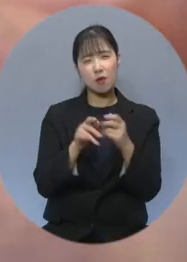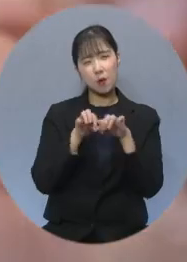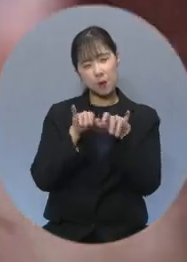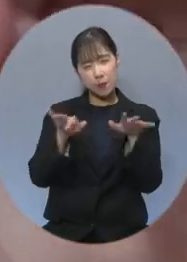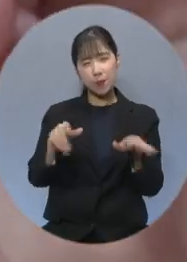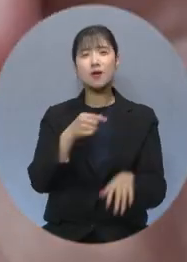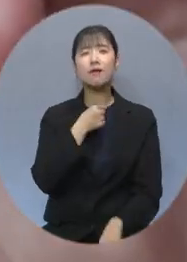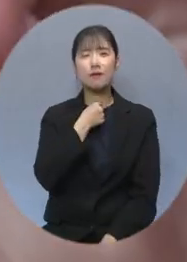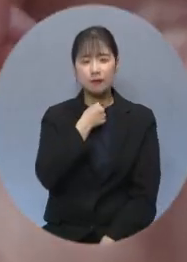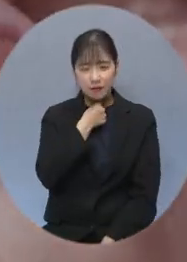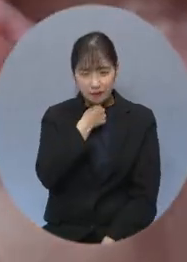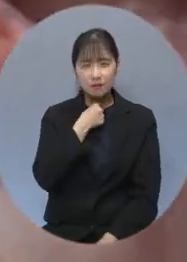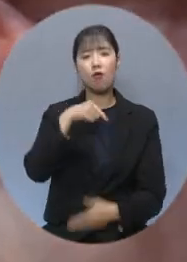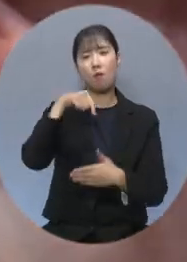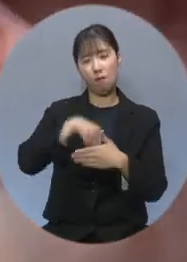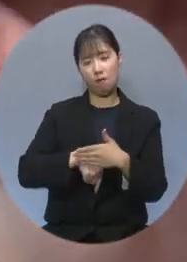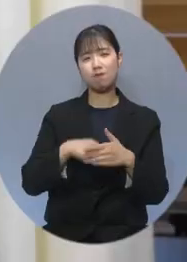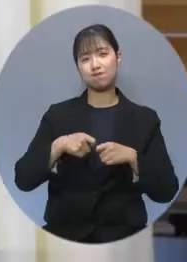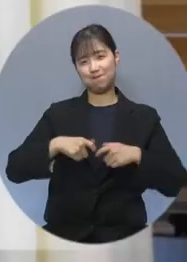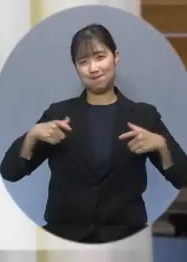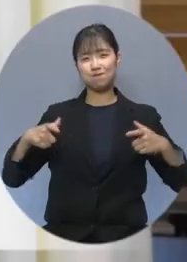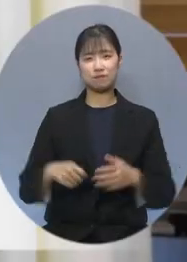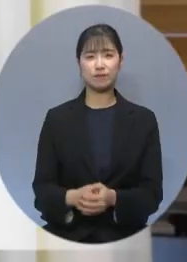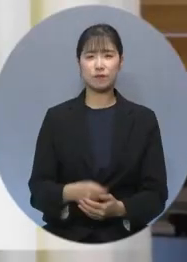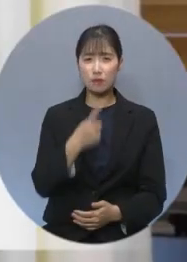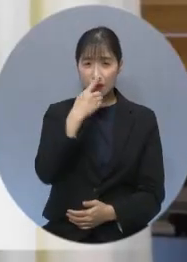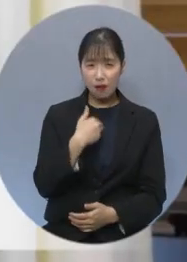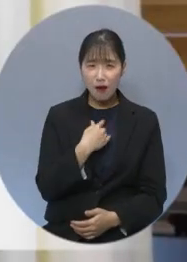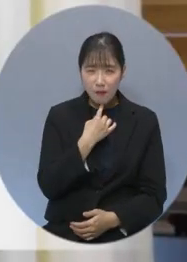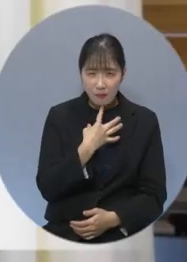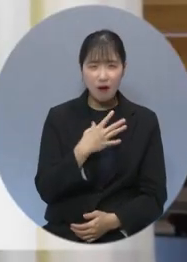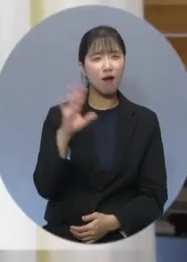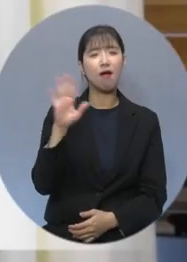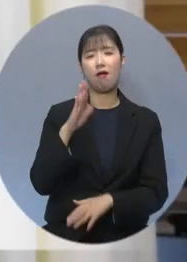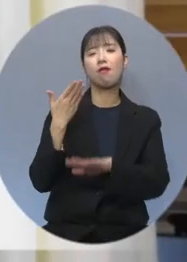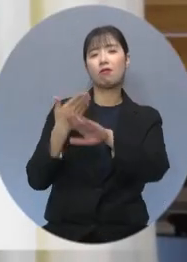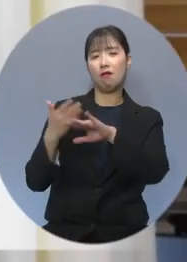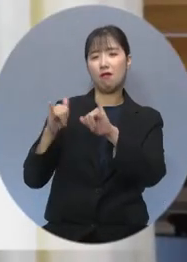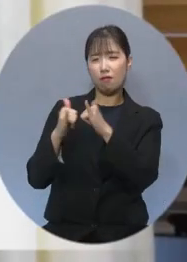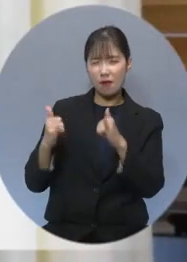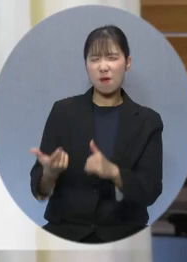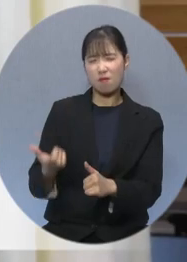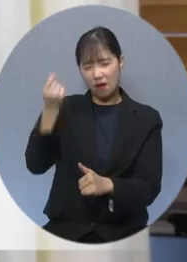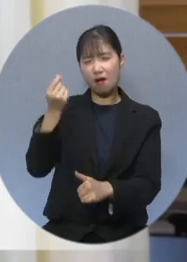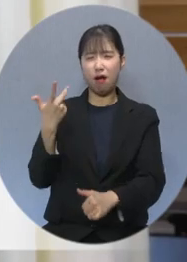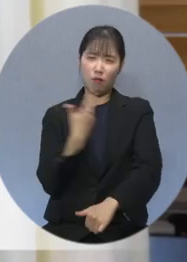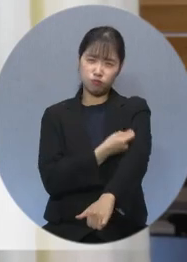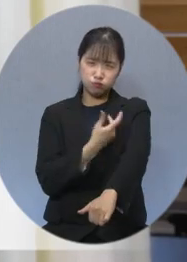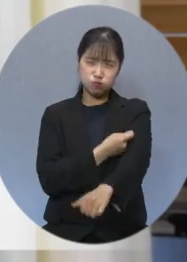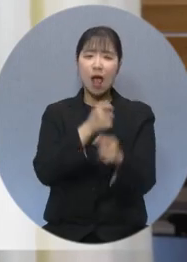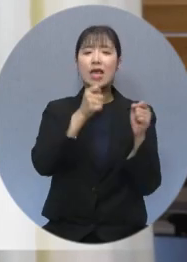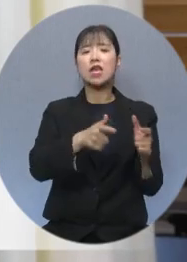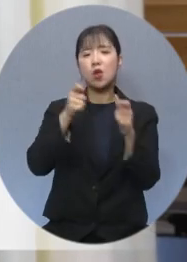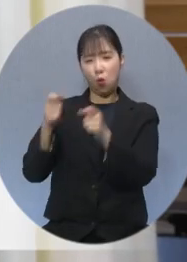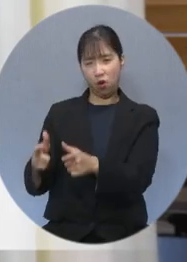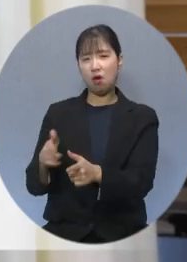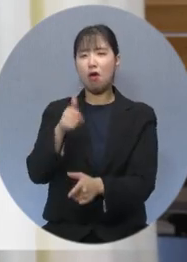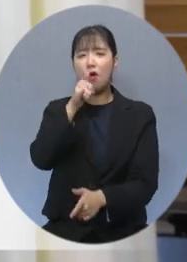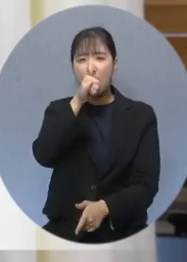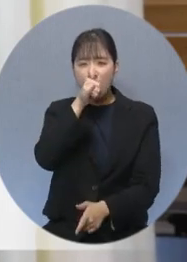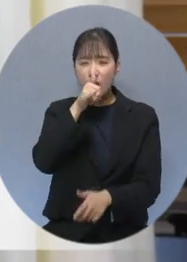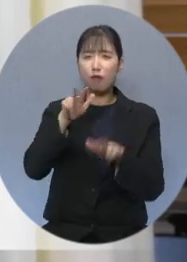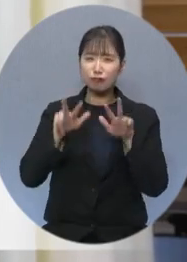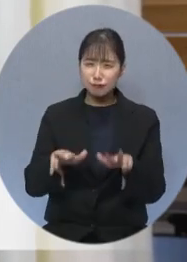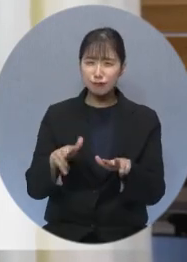바라는 마음 또한 커지고 있습니다. 저뿐만 아니라 다른 분들도 빨리 이제 이런 맞을 수 있는 기회들이 더 많이 생겨서 저희가 이제